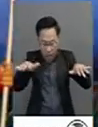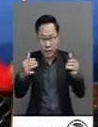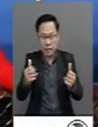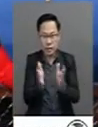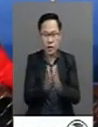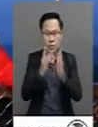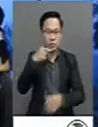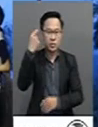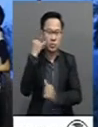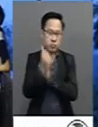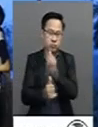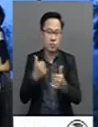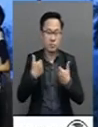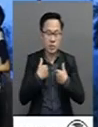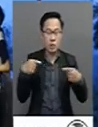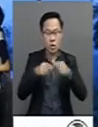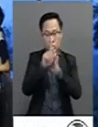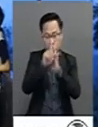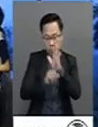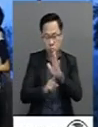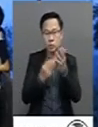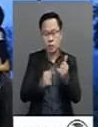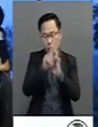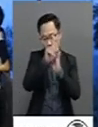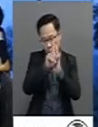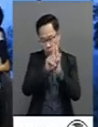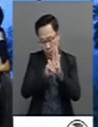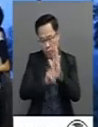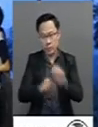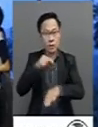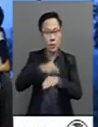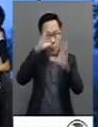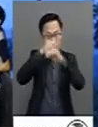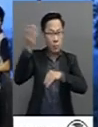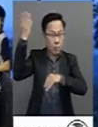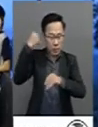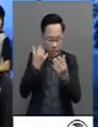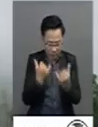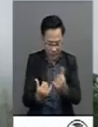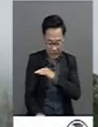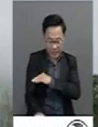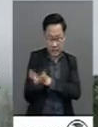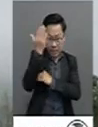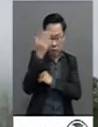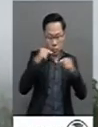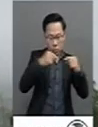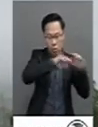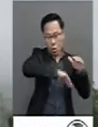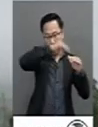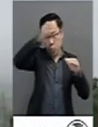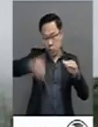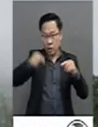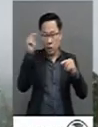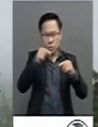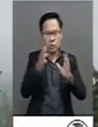นักท่องเที่ยวคึกคักค่ะเพราะว่าอุณหภูมิที่ลดลงอย่างต่อเนื่องตั้งแต่เมื่อคืนวานจนถึงเช้าวันนี้นะคะบริเวณยอดตรงบ